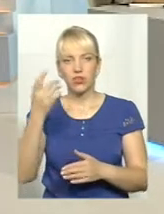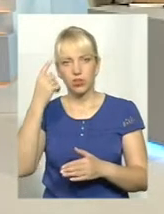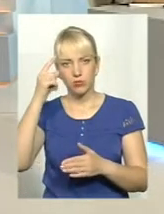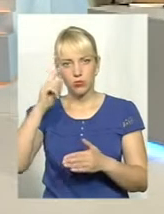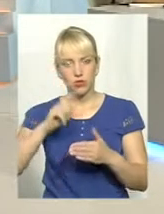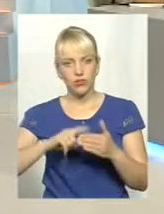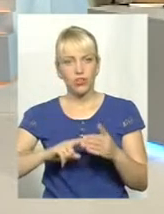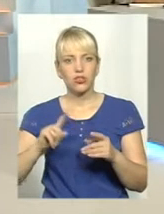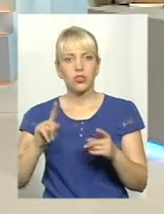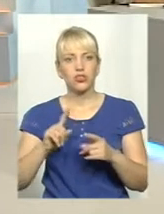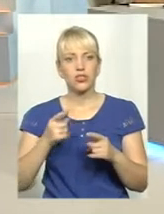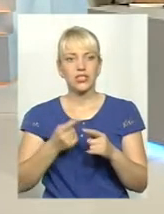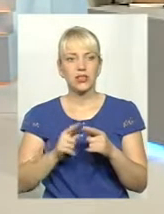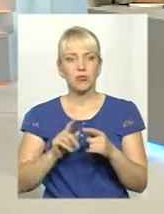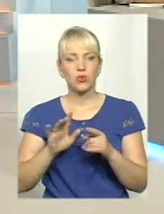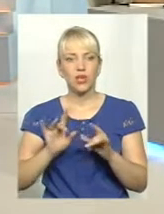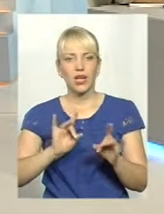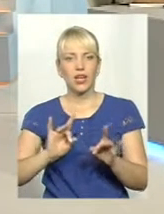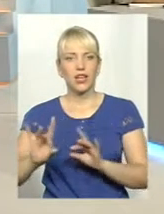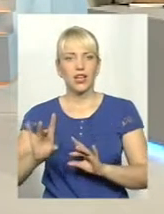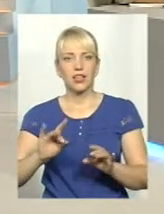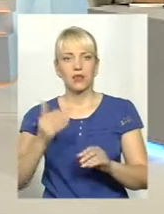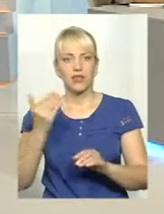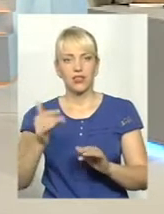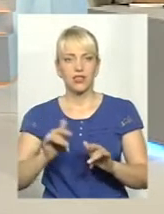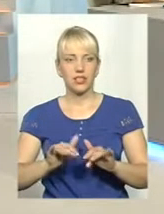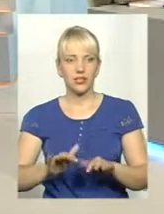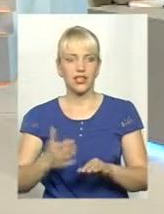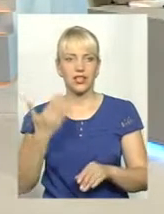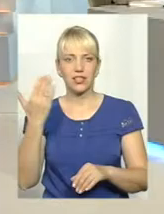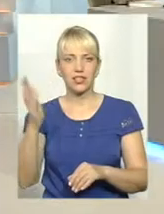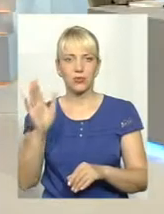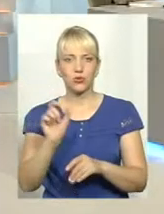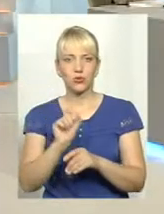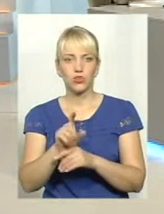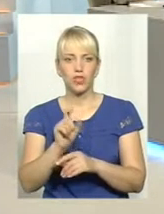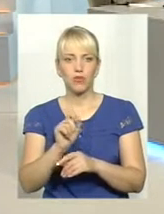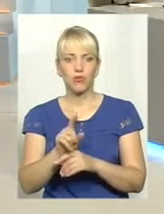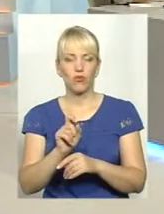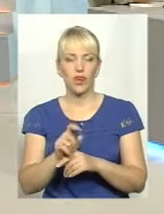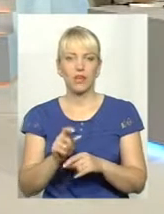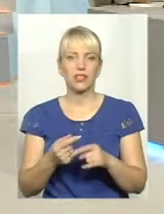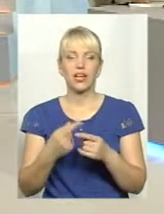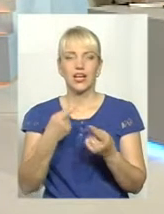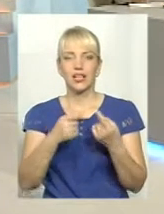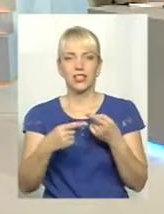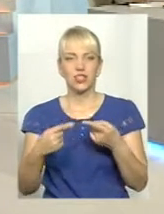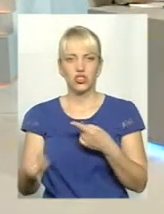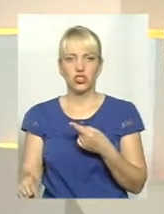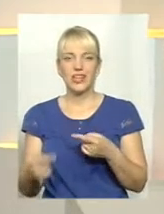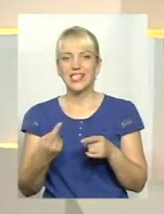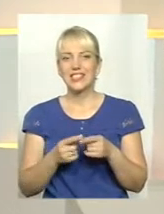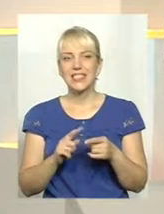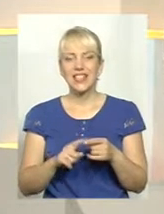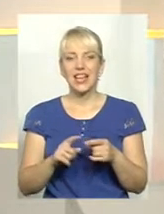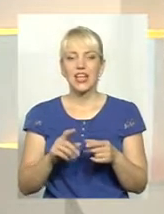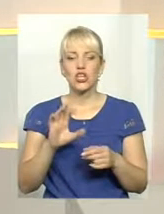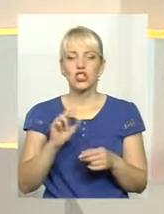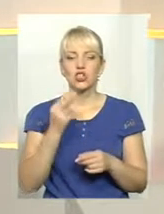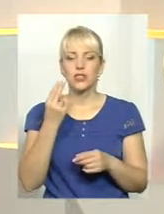це інвестиції в їхнє майбутнє. Вони зібрали професіоналів, які працювали над цими брендами, і вони